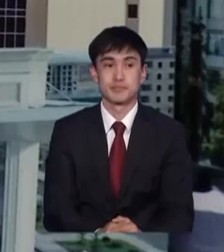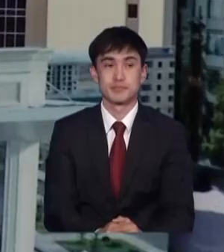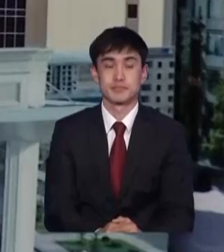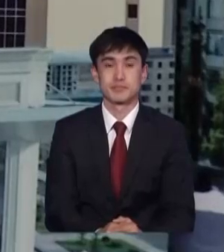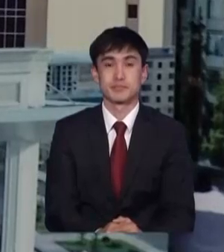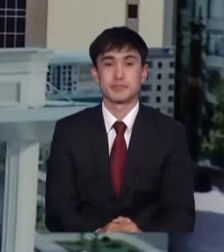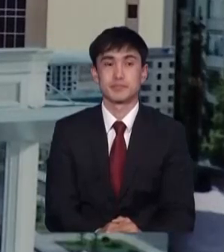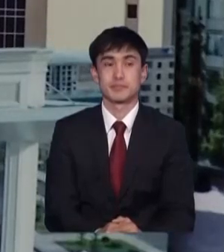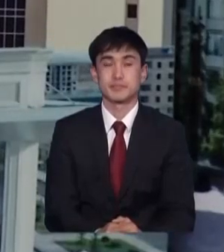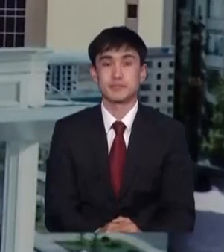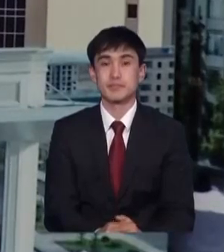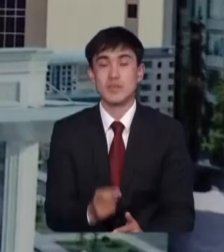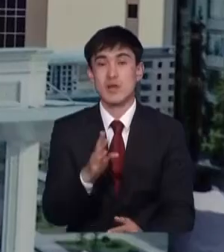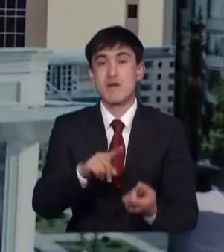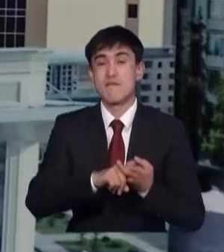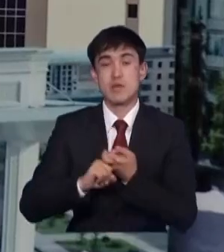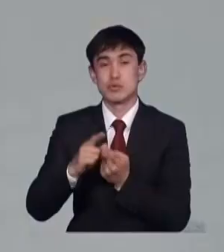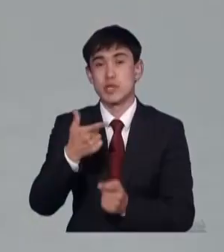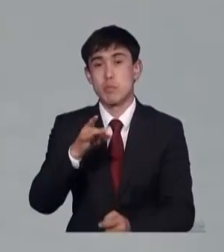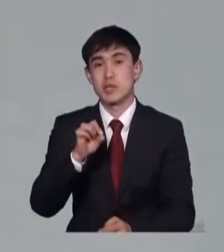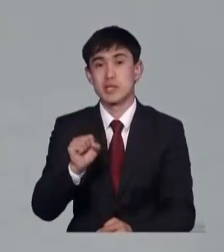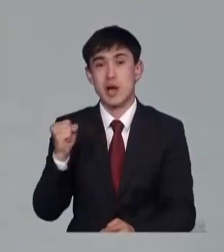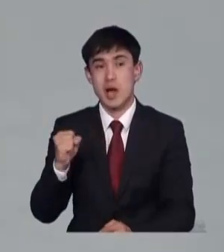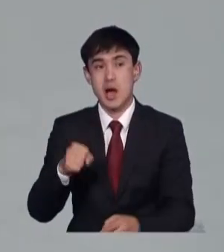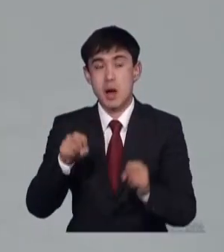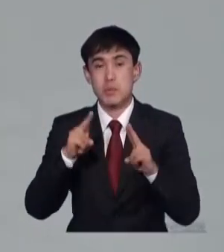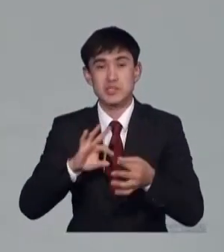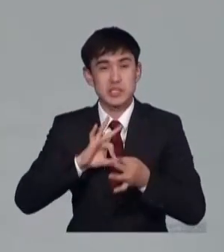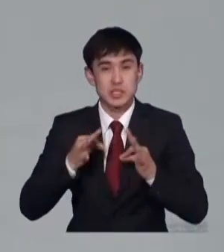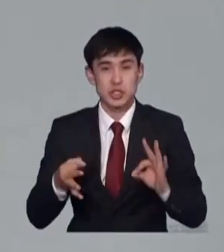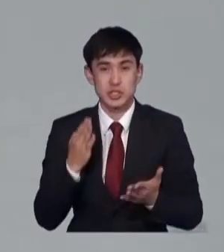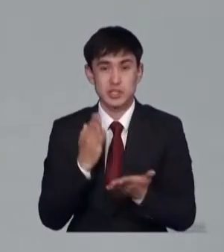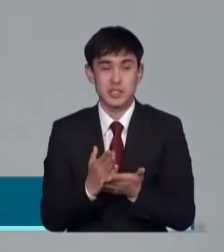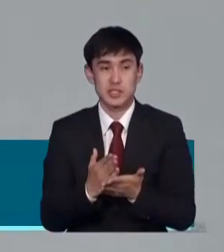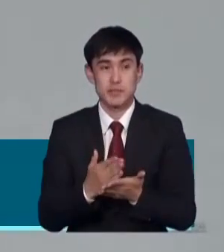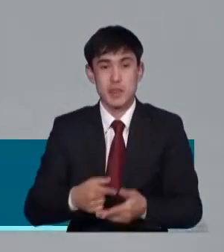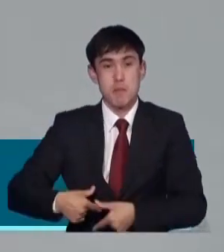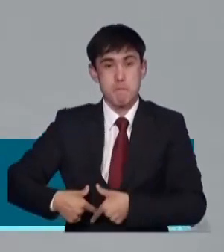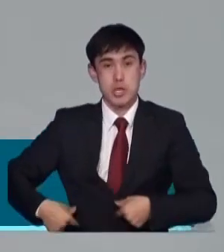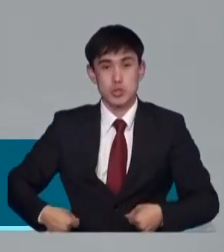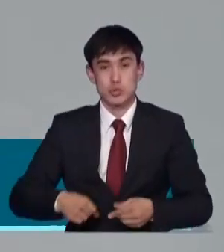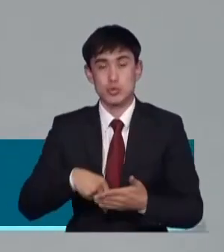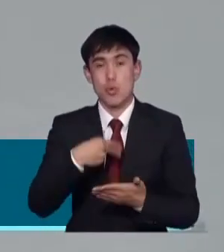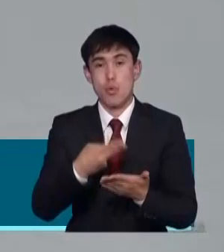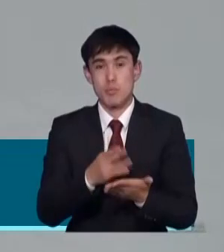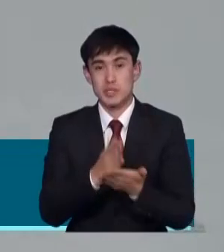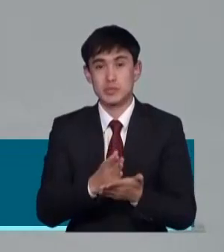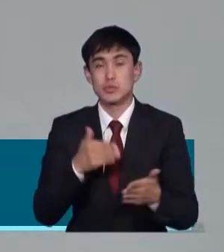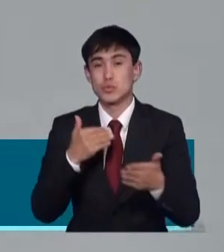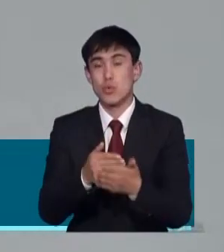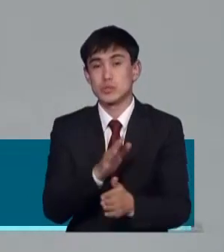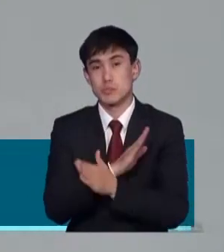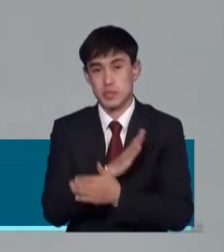А вирусный гепатит А чем опасен осложнения в виде печёночной комы вплоть до летального